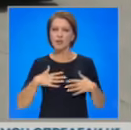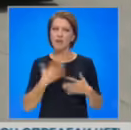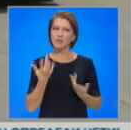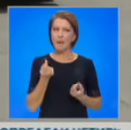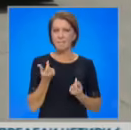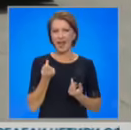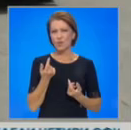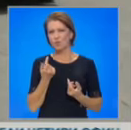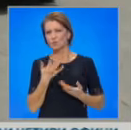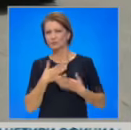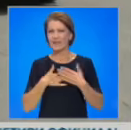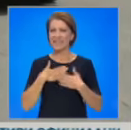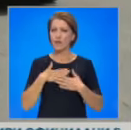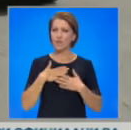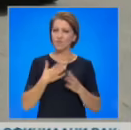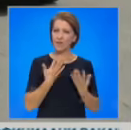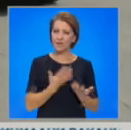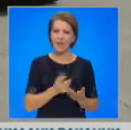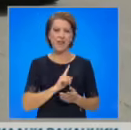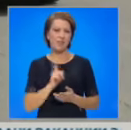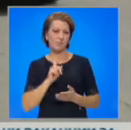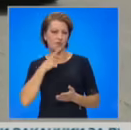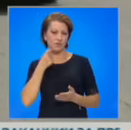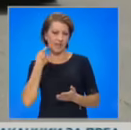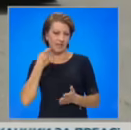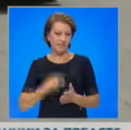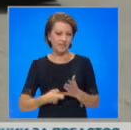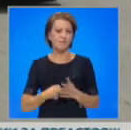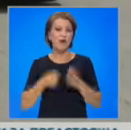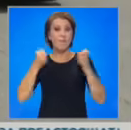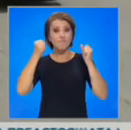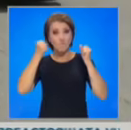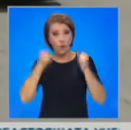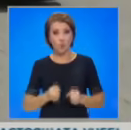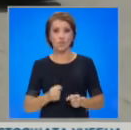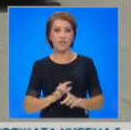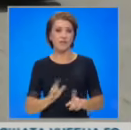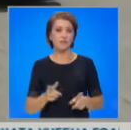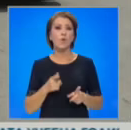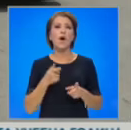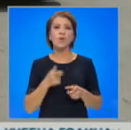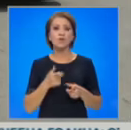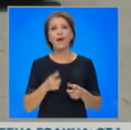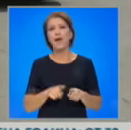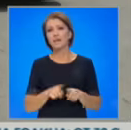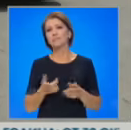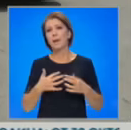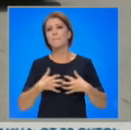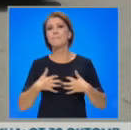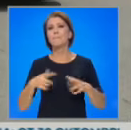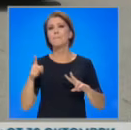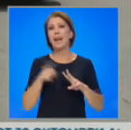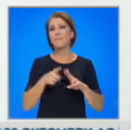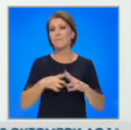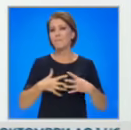този момент. Не можем да твърдим, че имаме по-тежко протичане. Знаете, характерно за вируса като усложнение пневмонията, както и част от децата